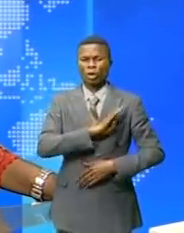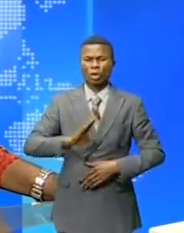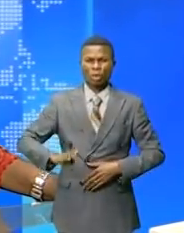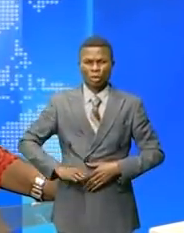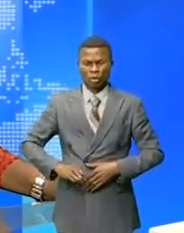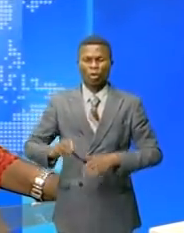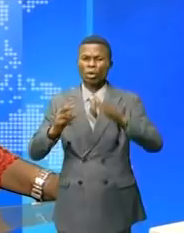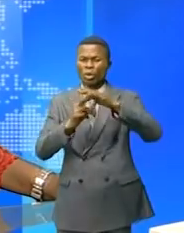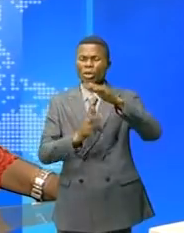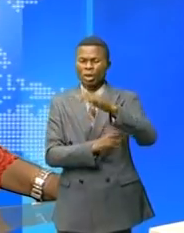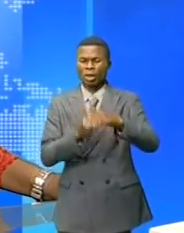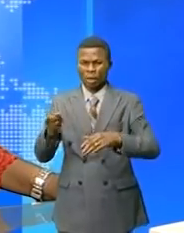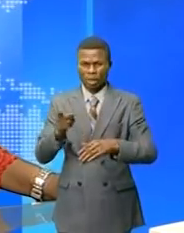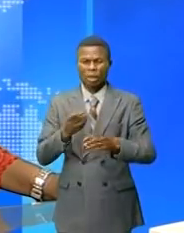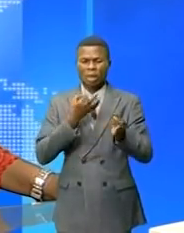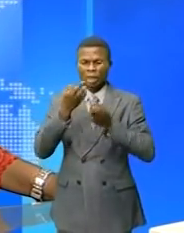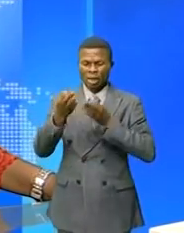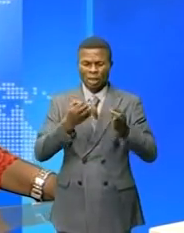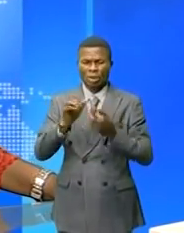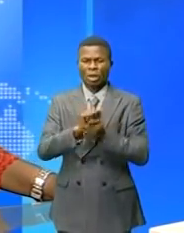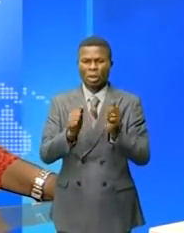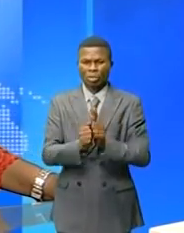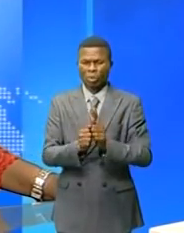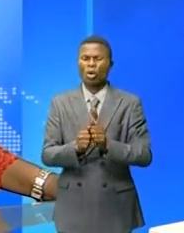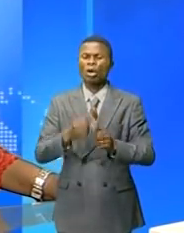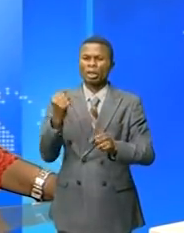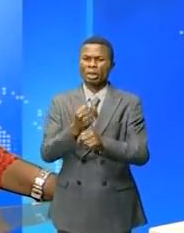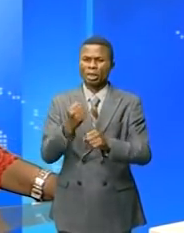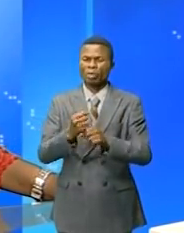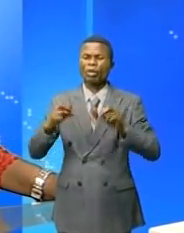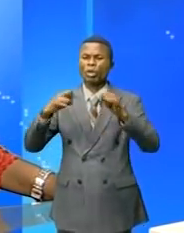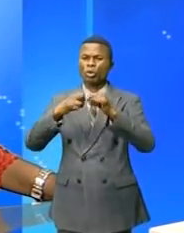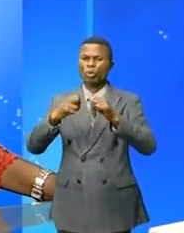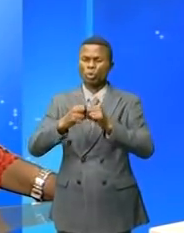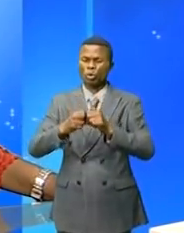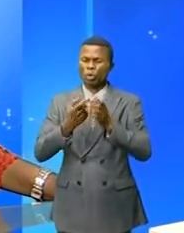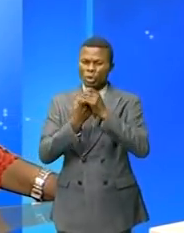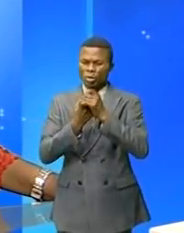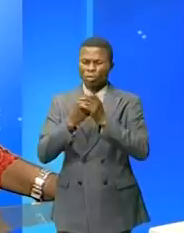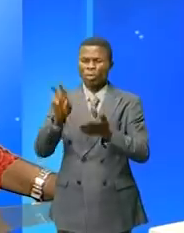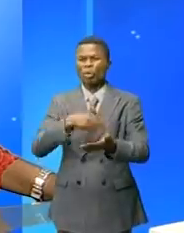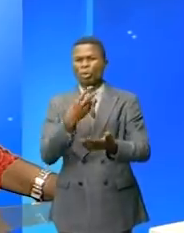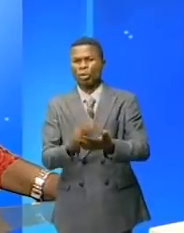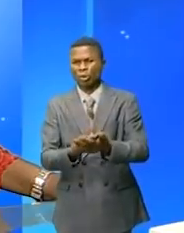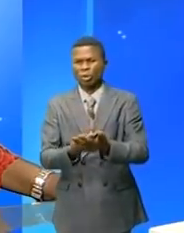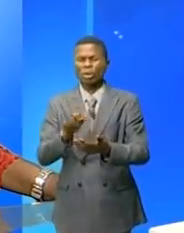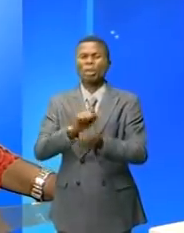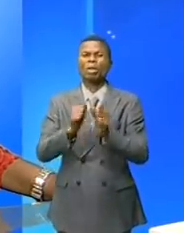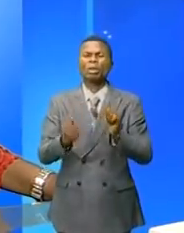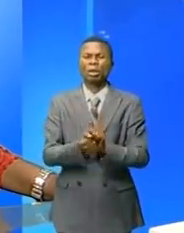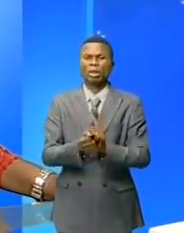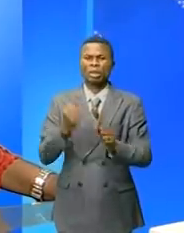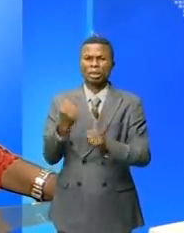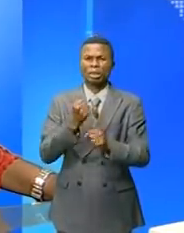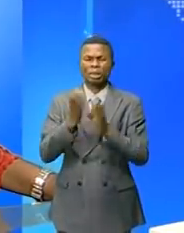marc mpay type est ici arrondis pour s'imprégner du pilote d'ancrage de la snel menacer d'écoulement et de la situation de